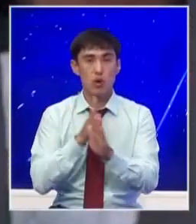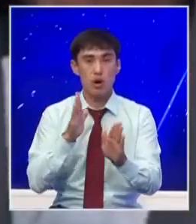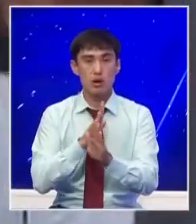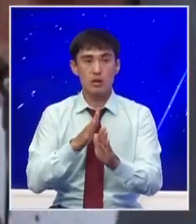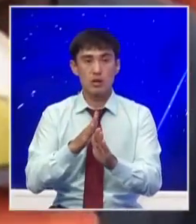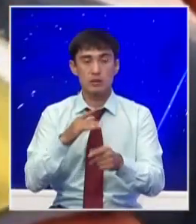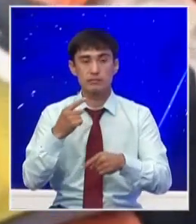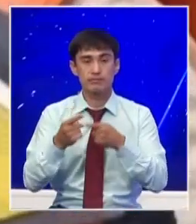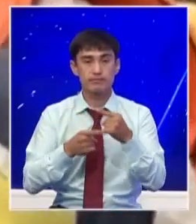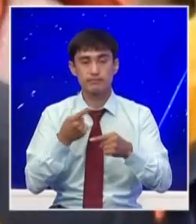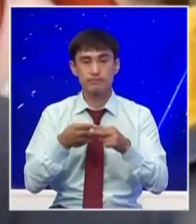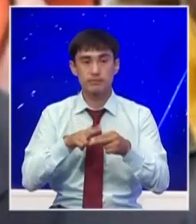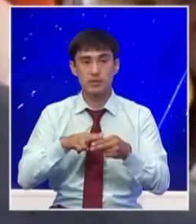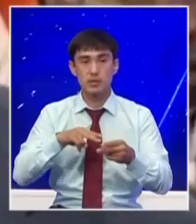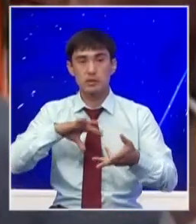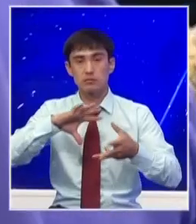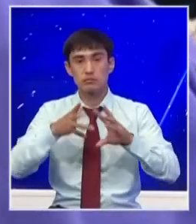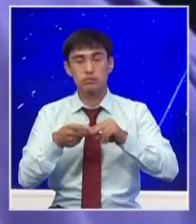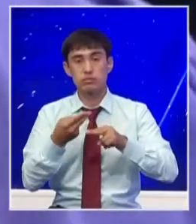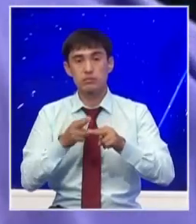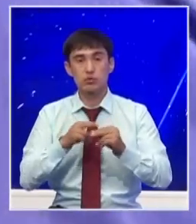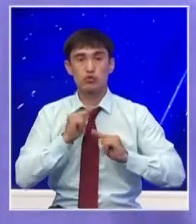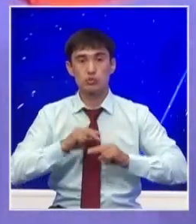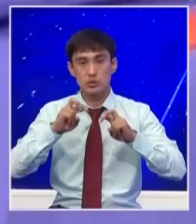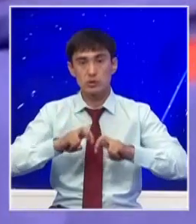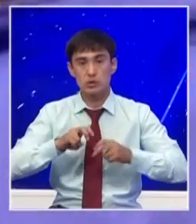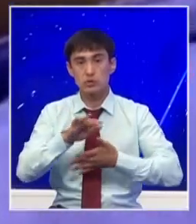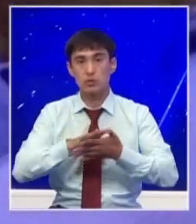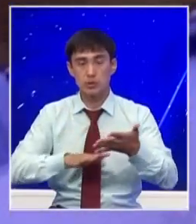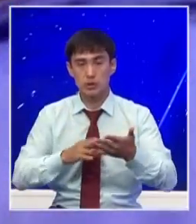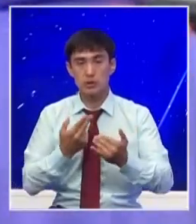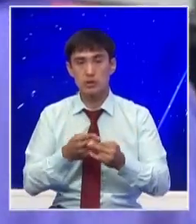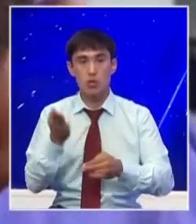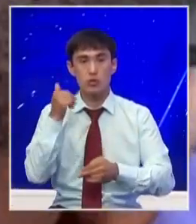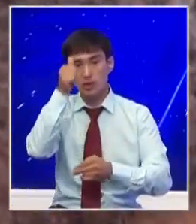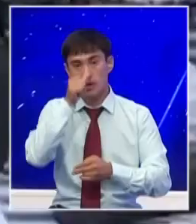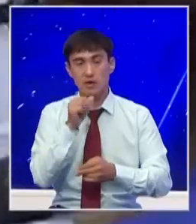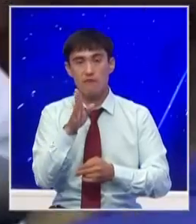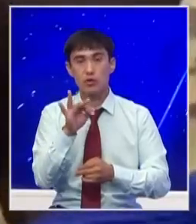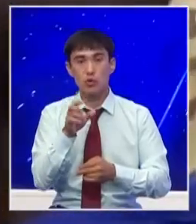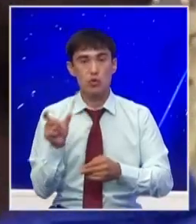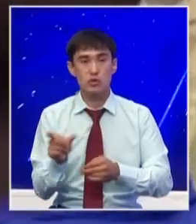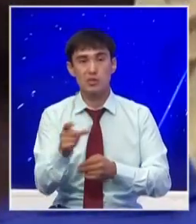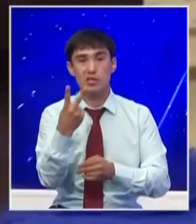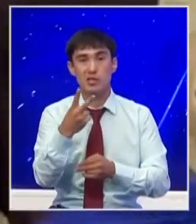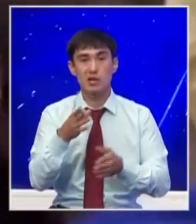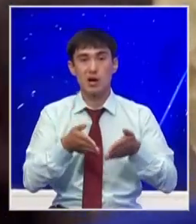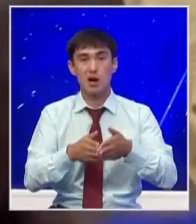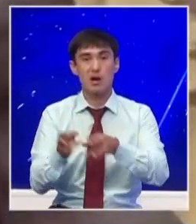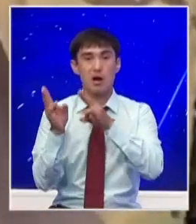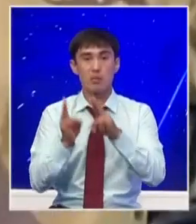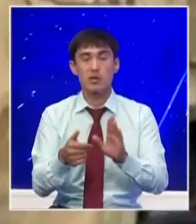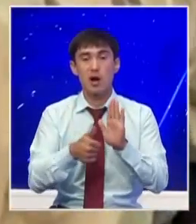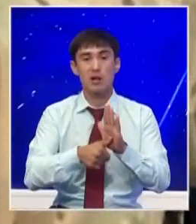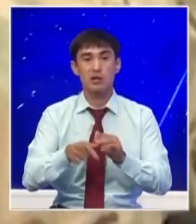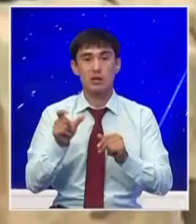Қазірде оқиға орнында сала мамандары іздестіру құтқару жұмыстарын жүргізуде. Айта кетейік, өткен айда Виктория өзенінде 2 қайық апатқа ұшырап 6 адам